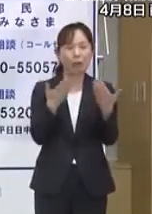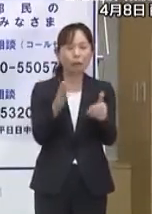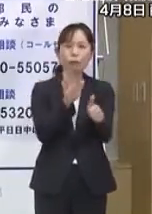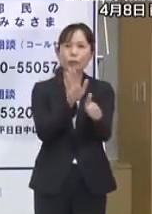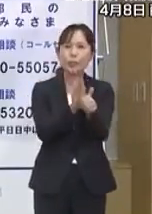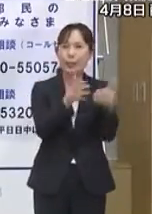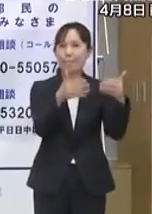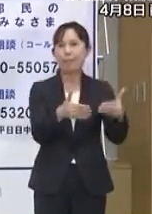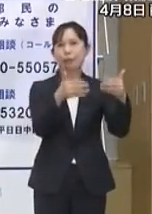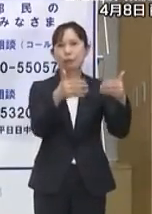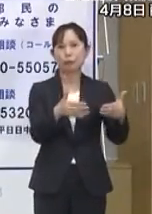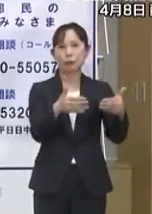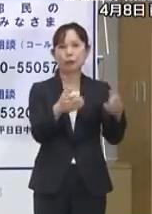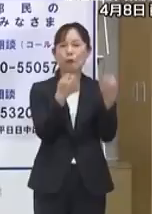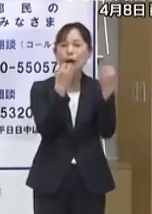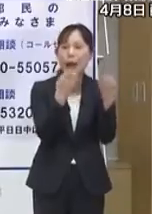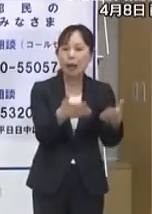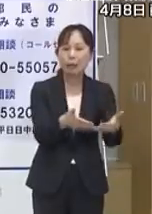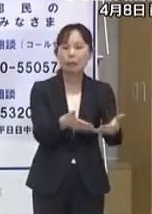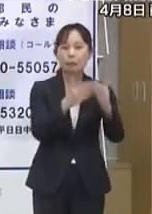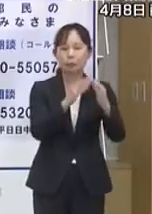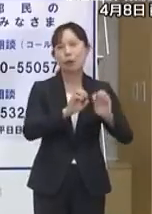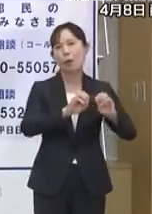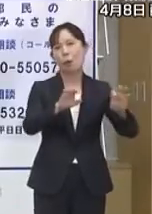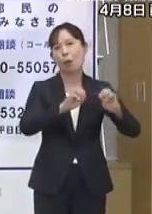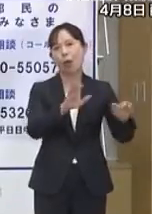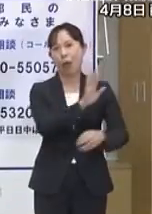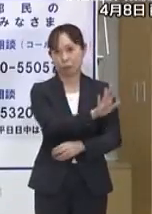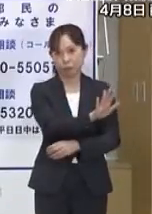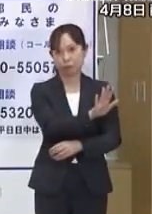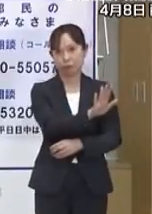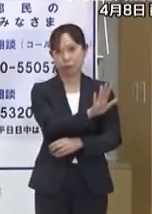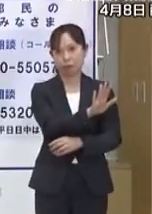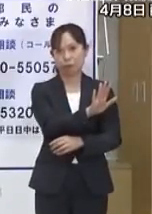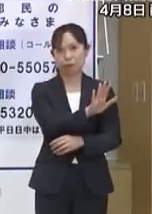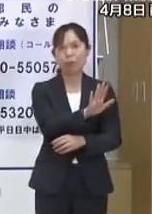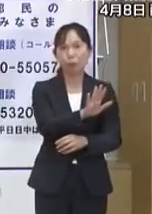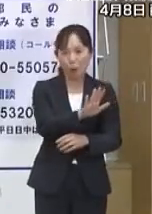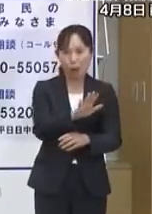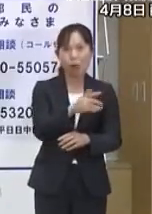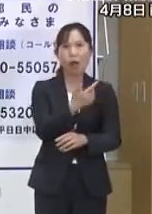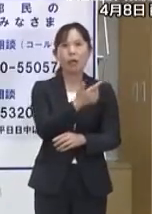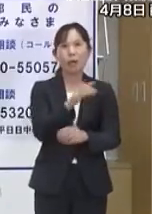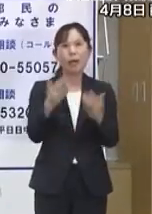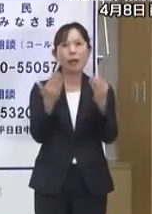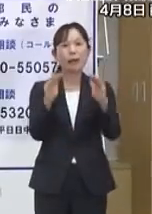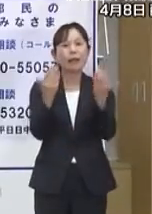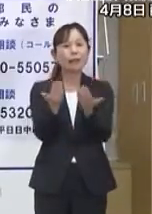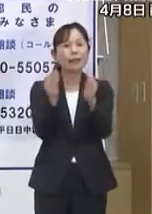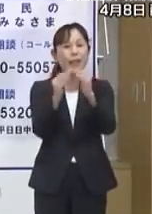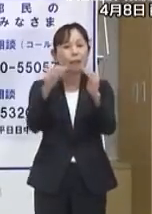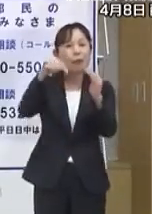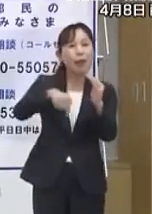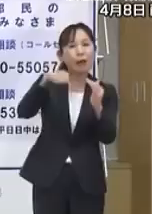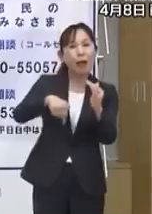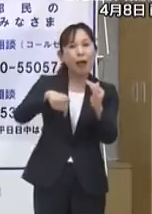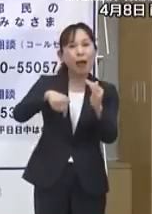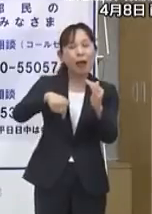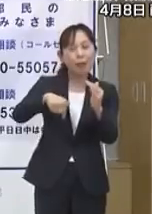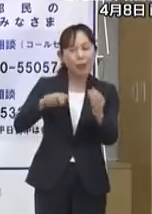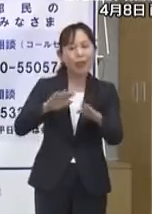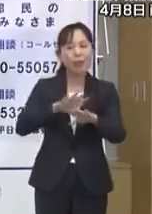番組を新たに放映を致しますそれからモバイル wi-fi など家庭学習の通信